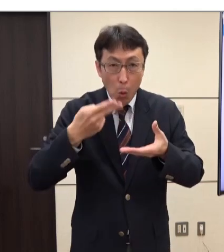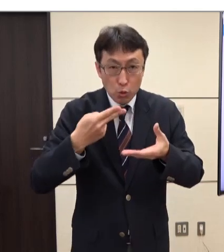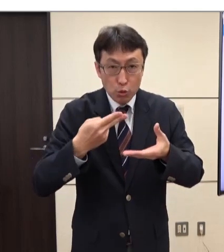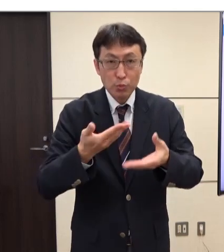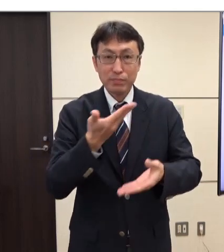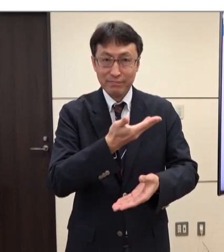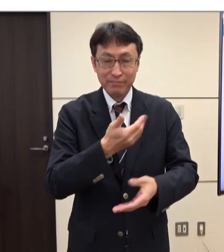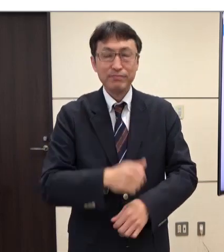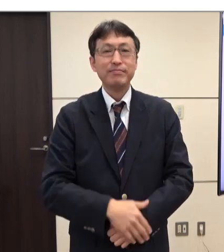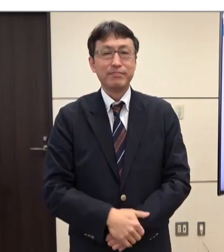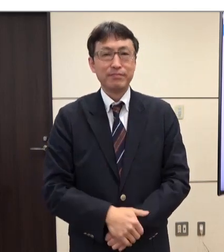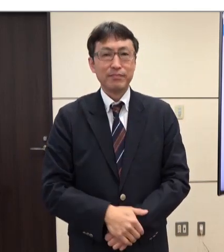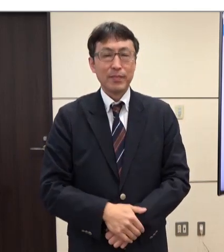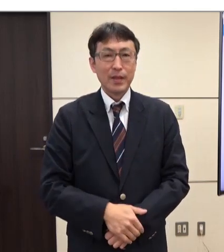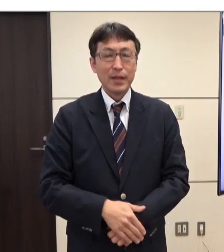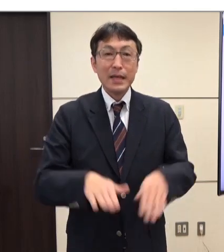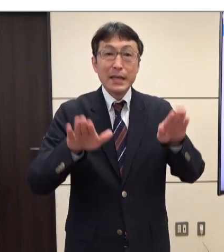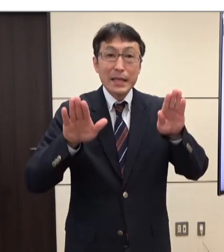毎月1回